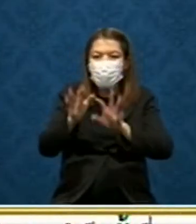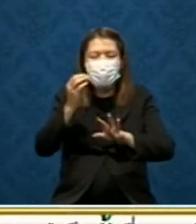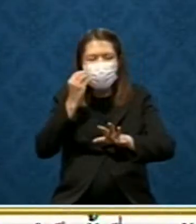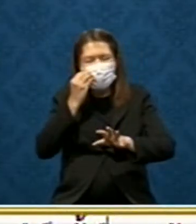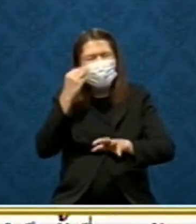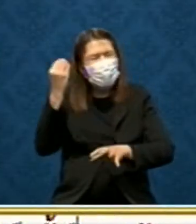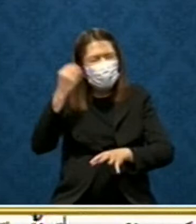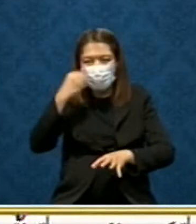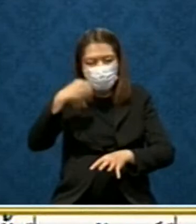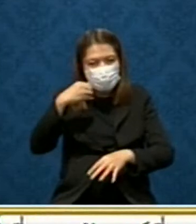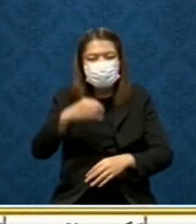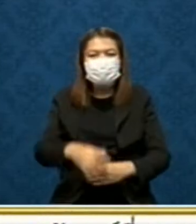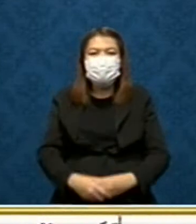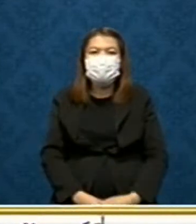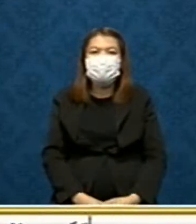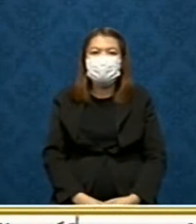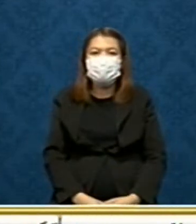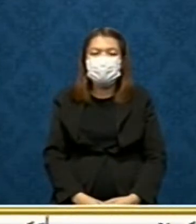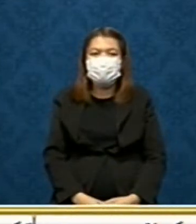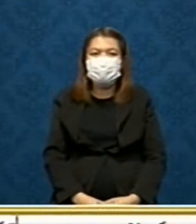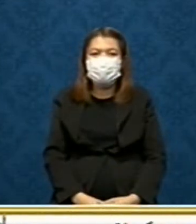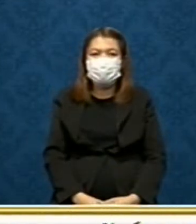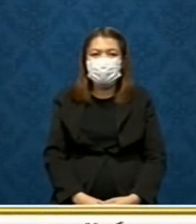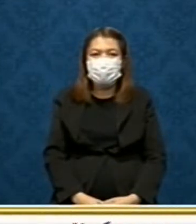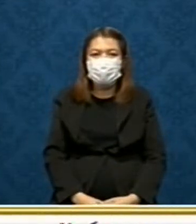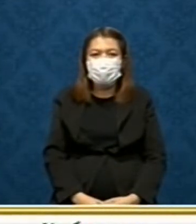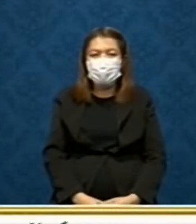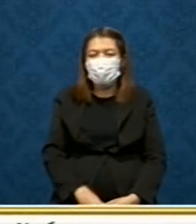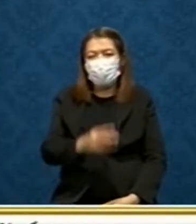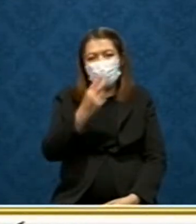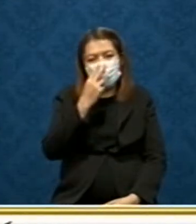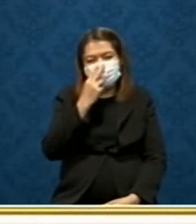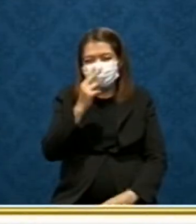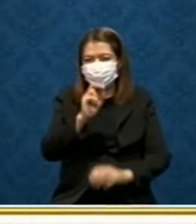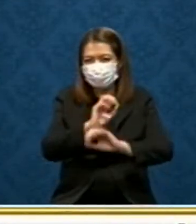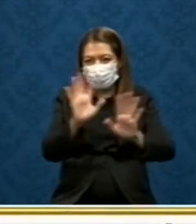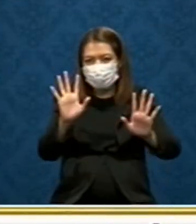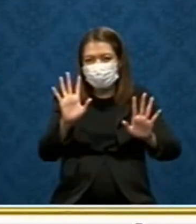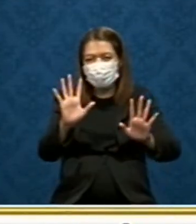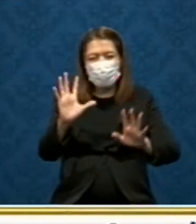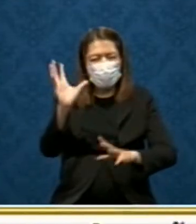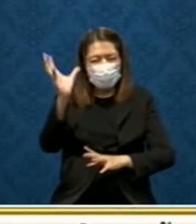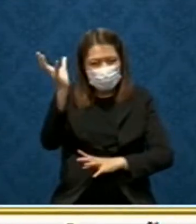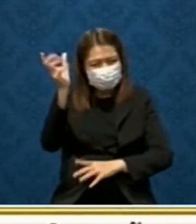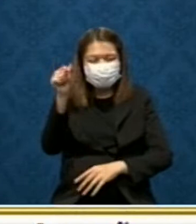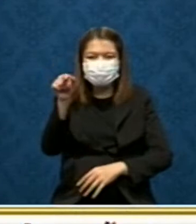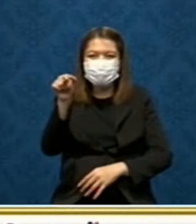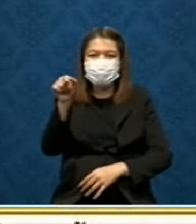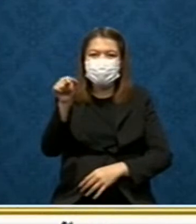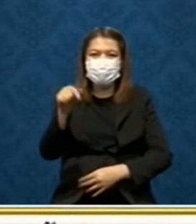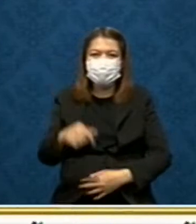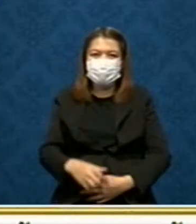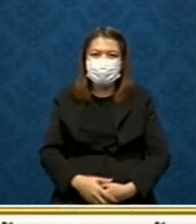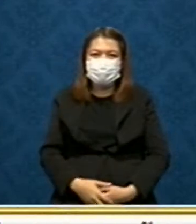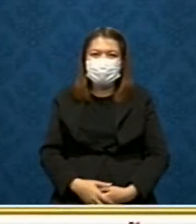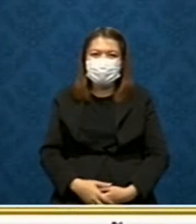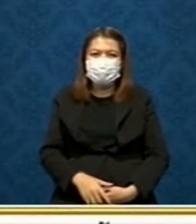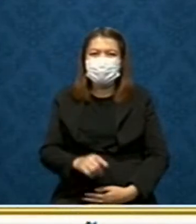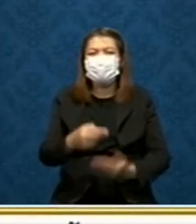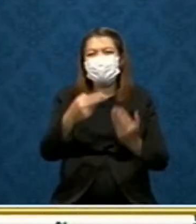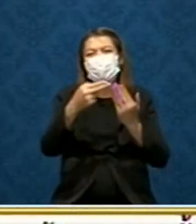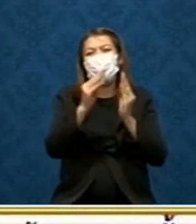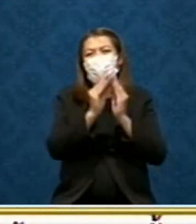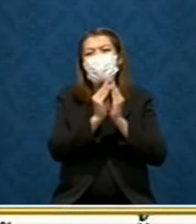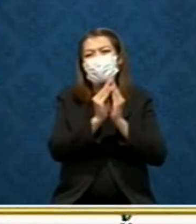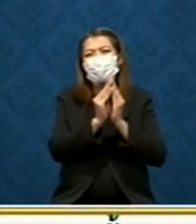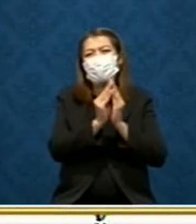ีทุกวันแล้วที่ชัดเจนที่สุดสะเทือนโลกก็คือทเหตุกณทน้